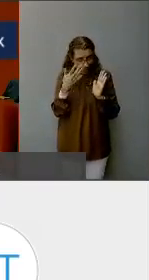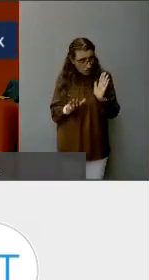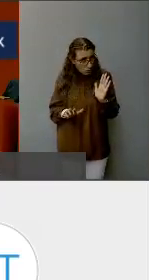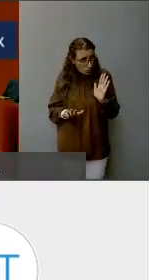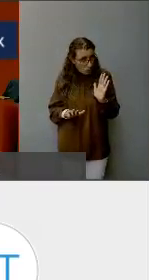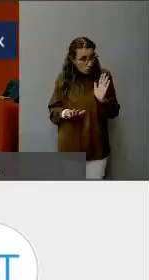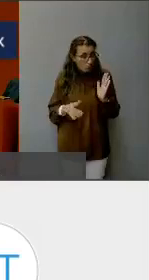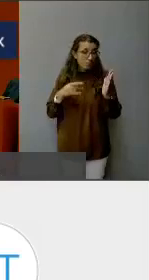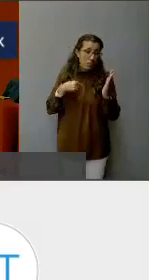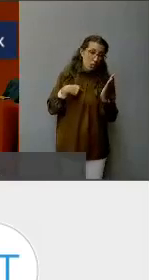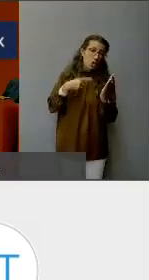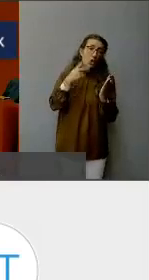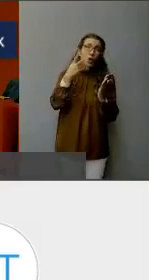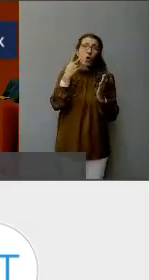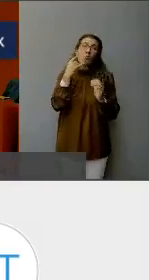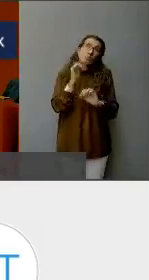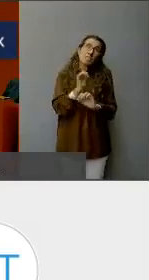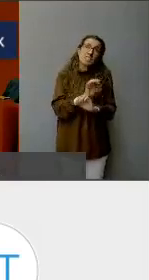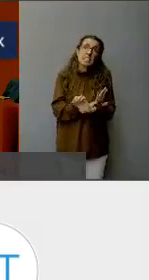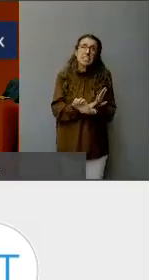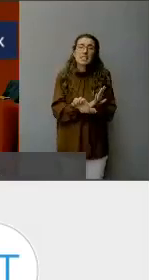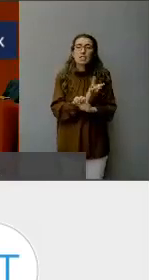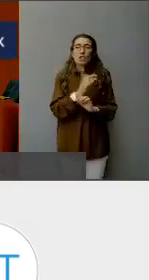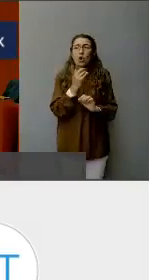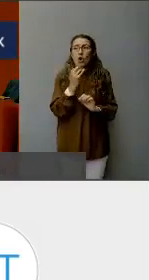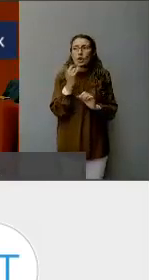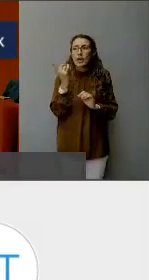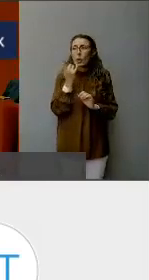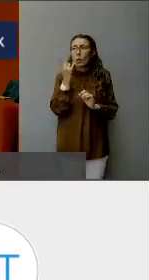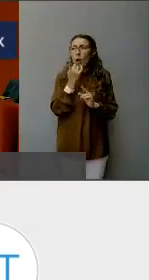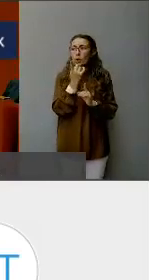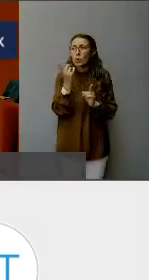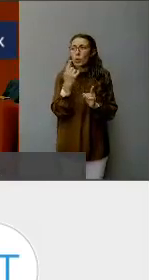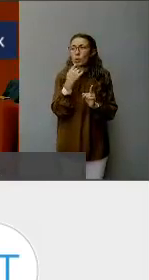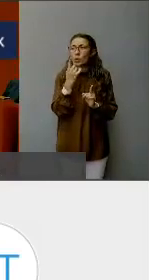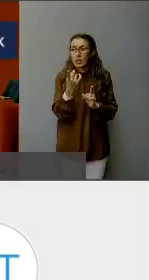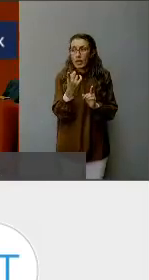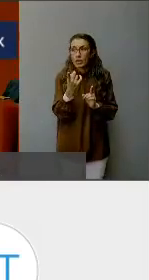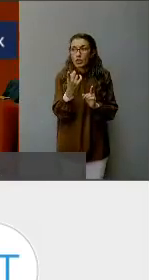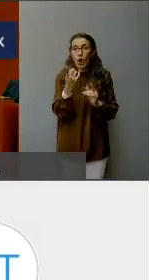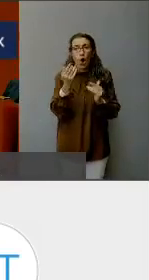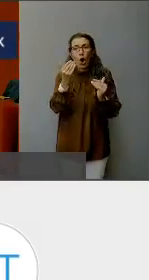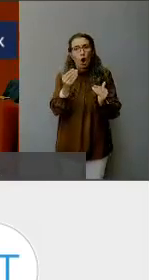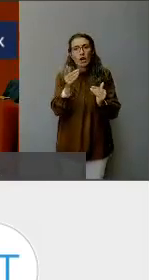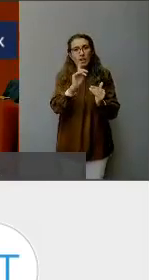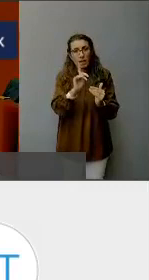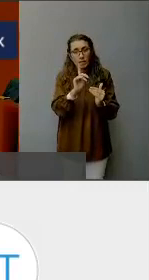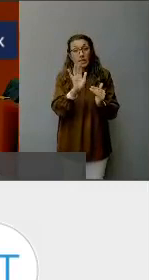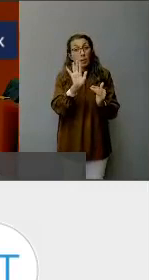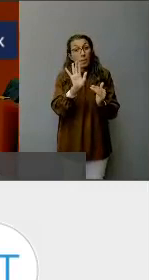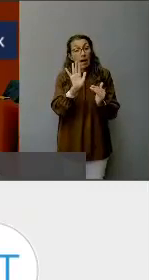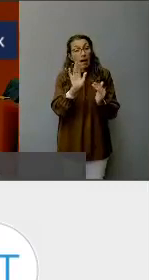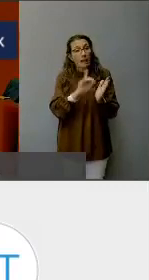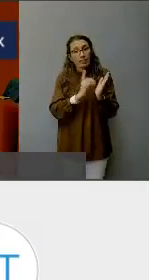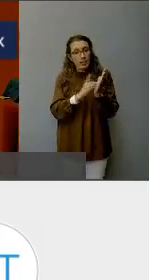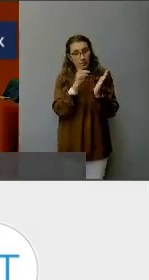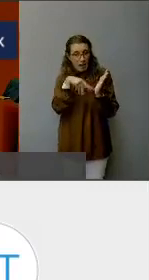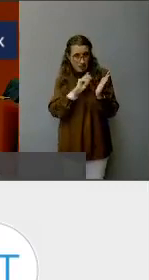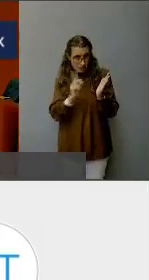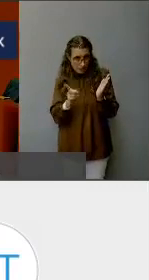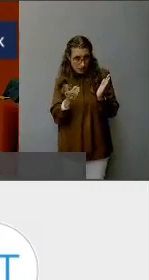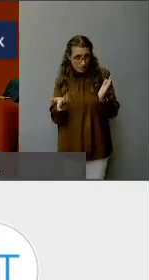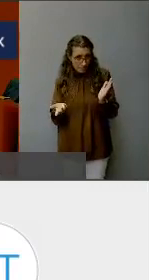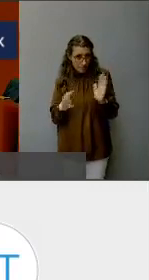qualcosa di più di qualche d'una su chi ha sostenuto il loro invio questa delibera non l'abbia letto il primo ordine del giorno